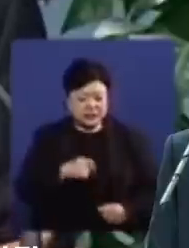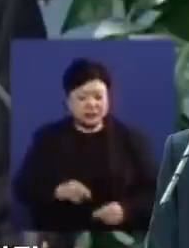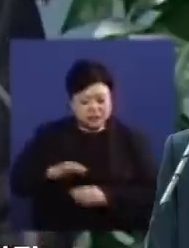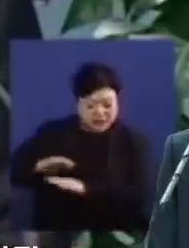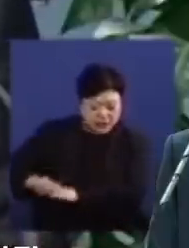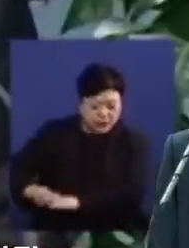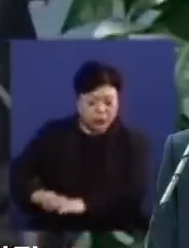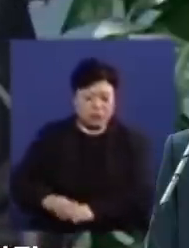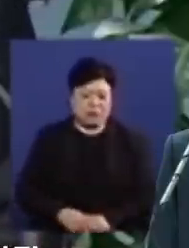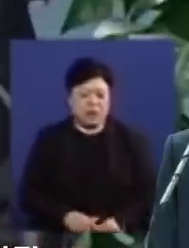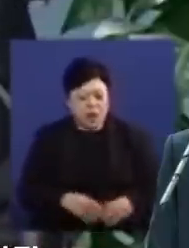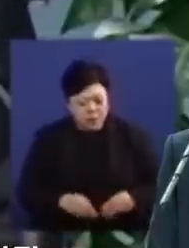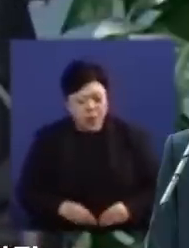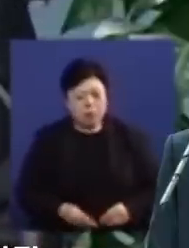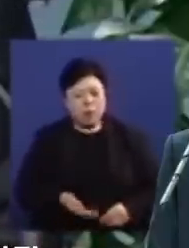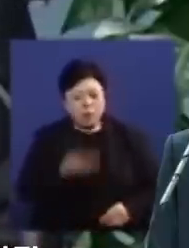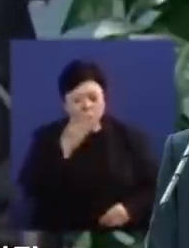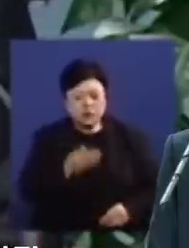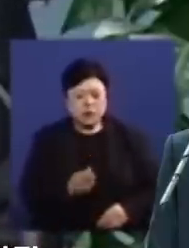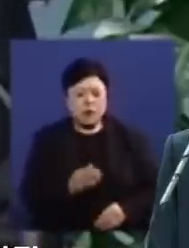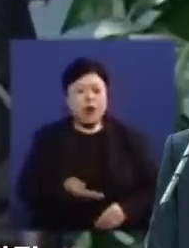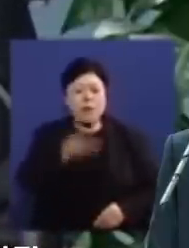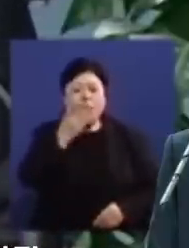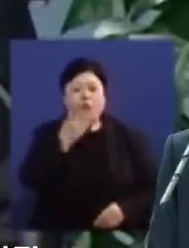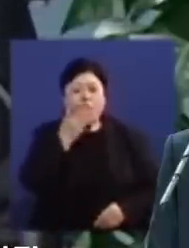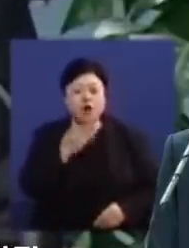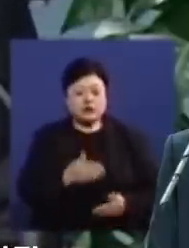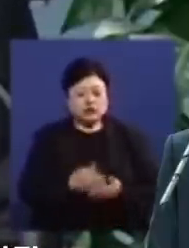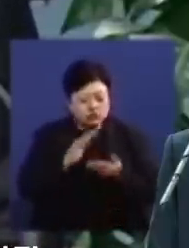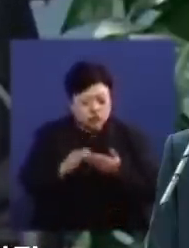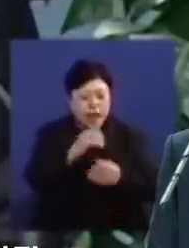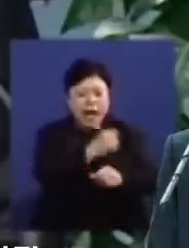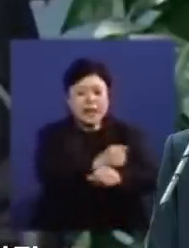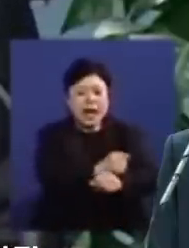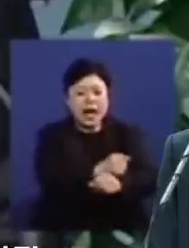제껴놓고 너희 배고픔을 먼저 채우라는 것입니다.